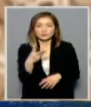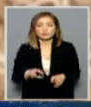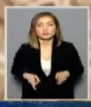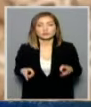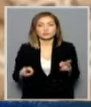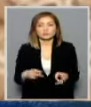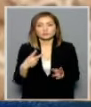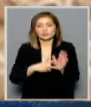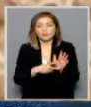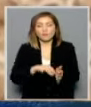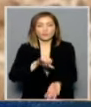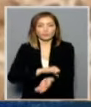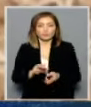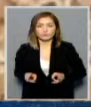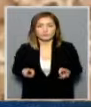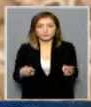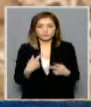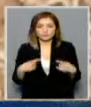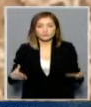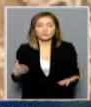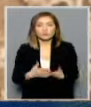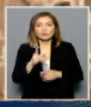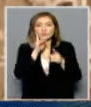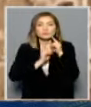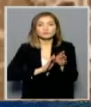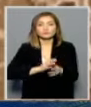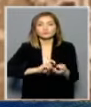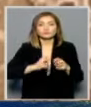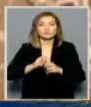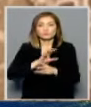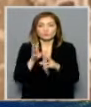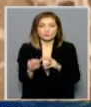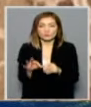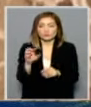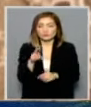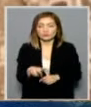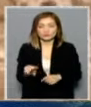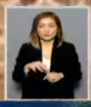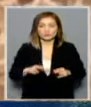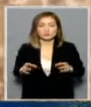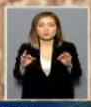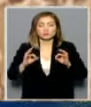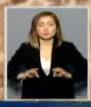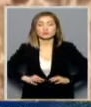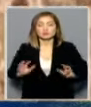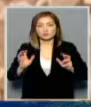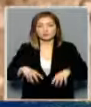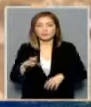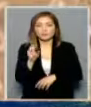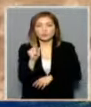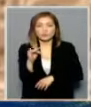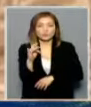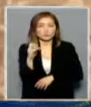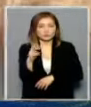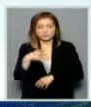қарақшылық, 28 есірткіге қатысты қылмыстар бар. Штаб отырысында аталған мәселе бойынша Атырау облыстық прокурорының орынбасары Бауыржан Жұмақанов